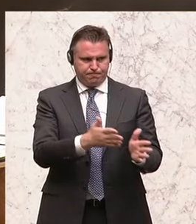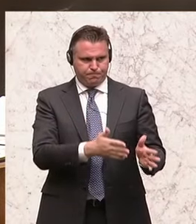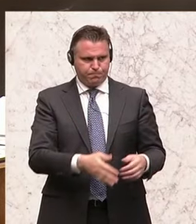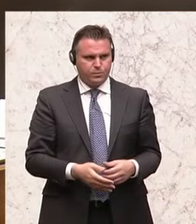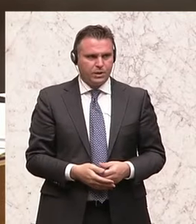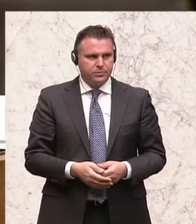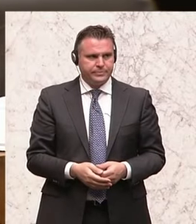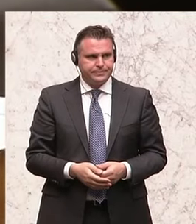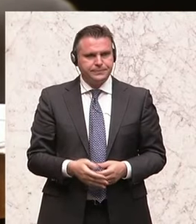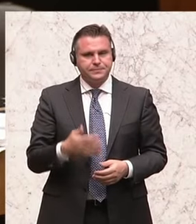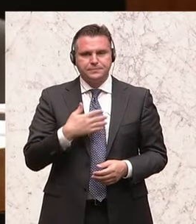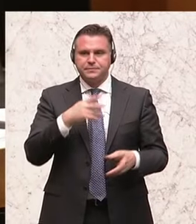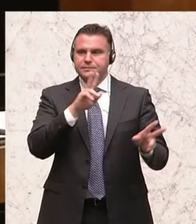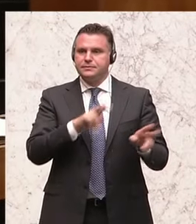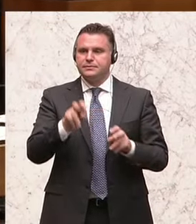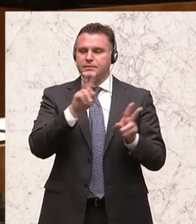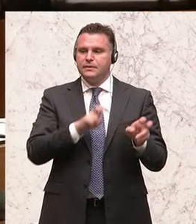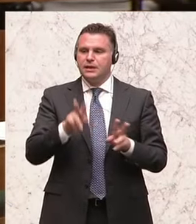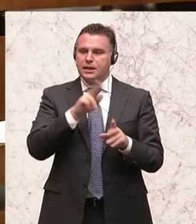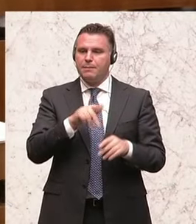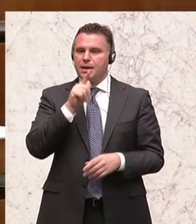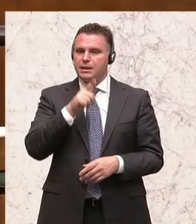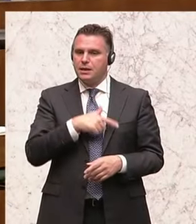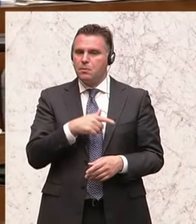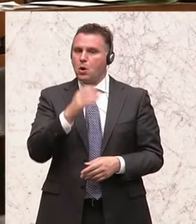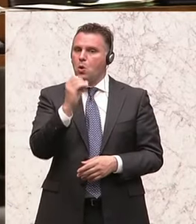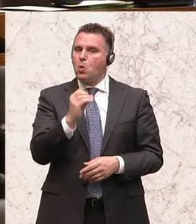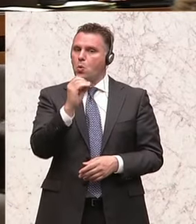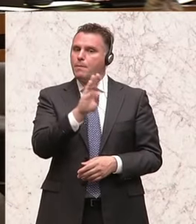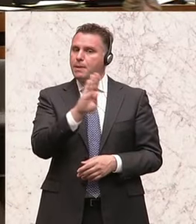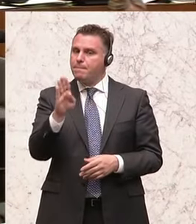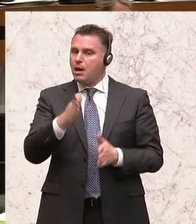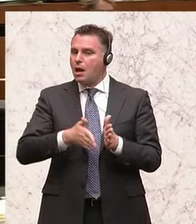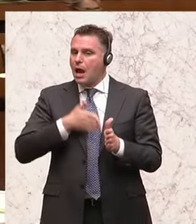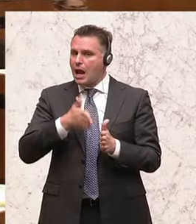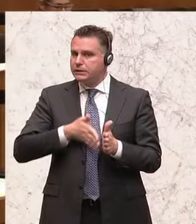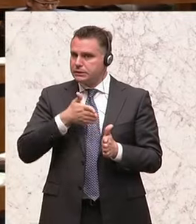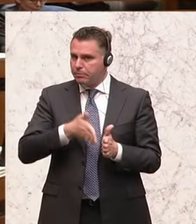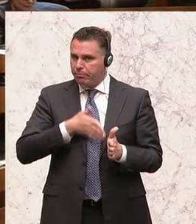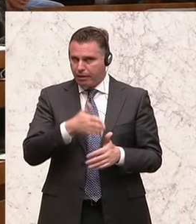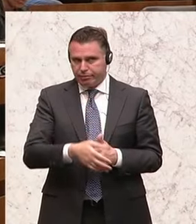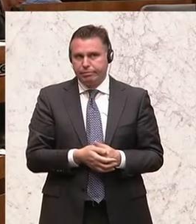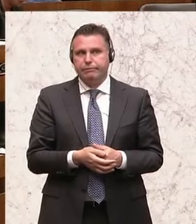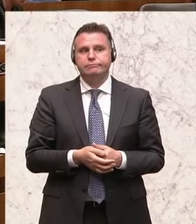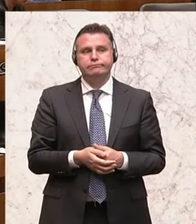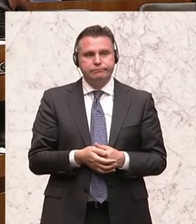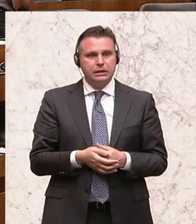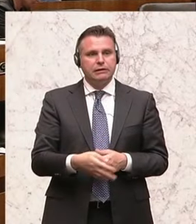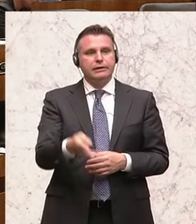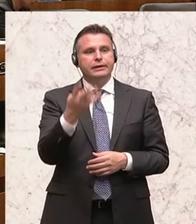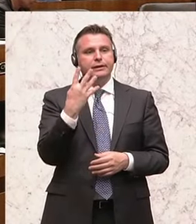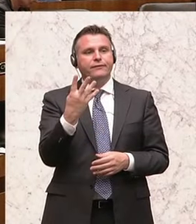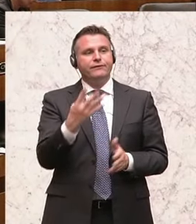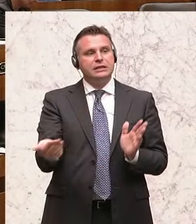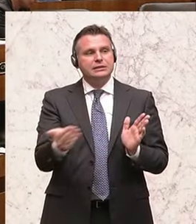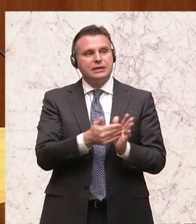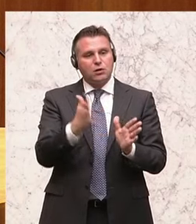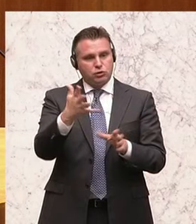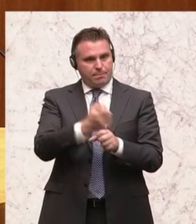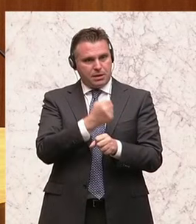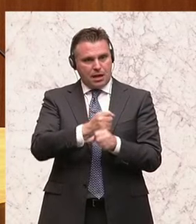Kommen wir aber zu meinem Lieblingsthema, zur Eisenbahn, zur ÖBB, wo wirklich, und ich muss sagen, 40.000